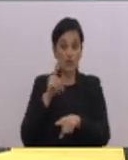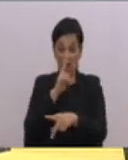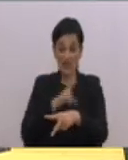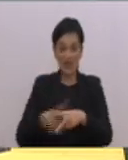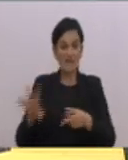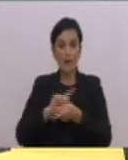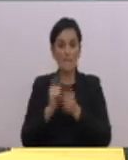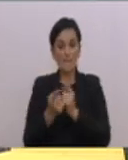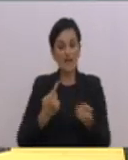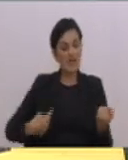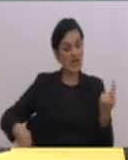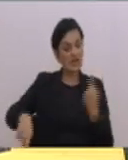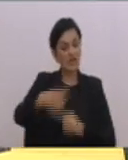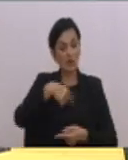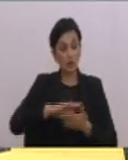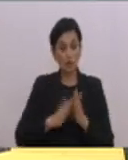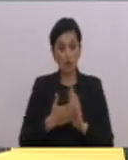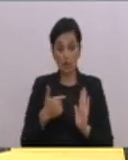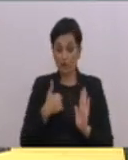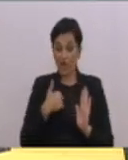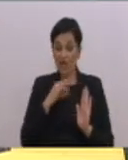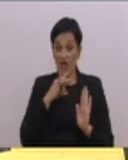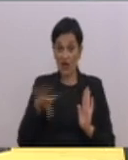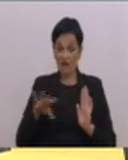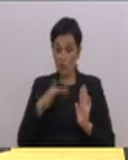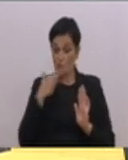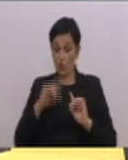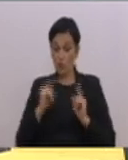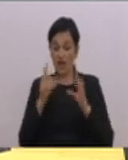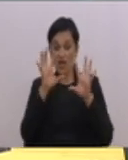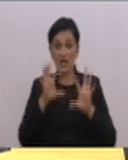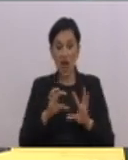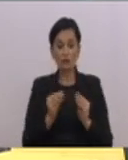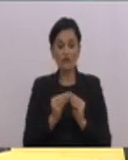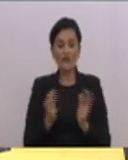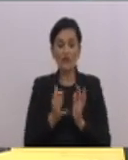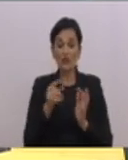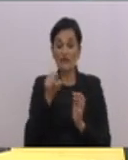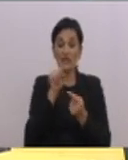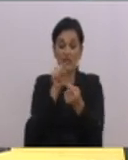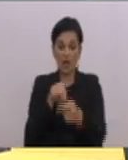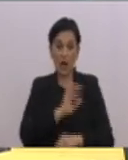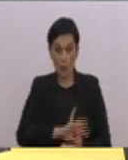პირიქით დატრიალდება სიტუაცია და თუ ჩვენ არ ვიქნებით უმრავლესობაში, ამ კანონს შეინარჩუნებდნენ და თქვენ წინამდე გამოიყენებდნენ.